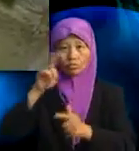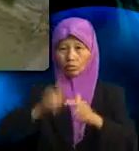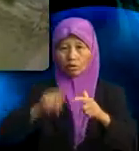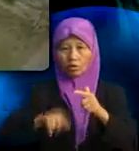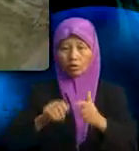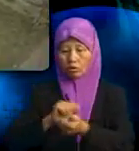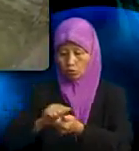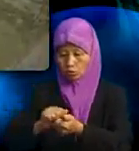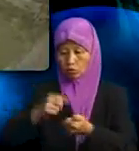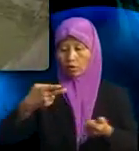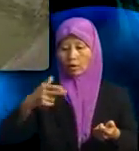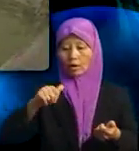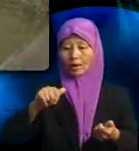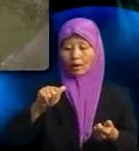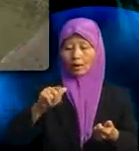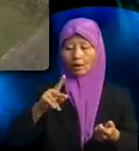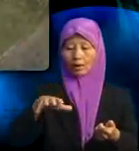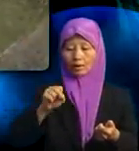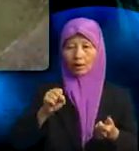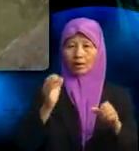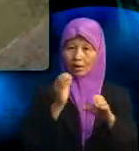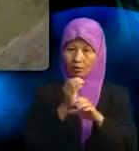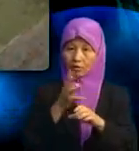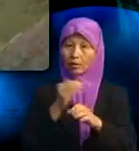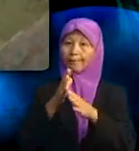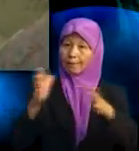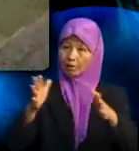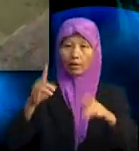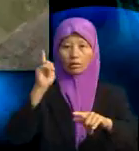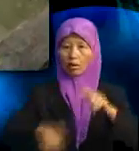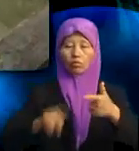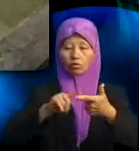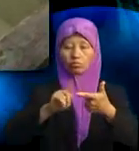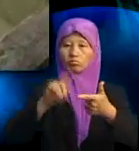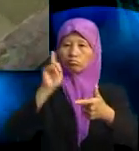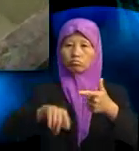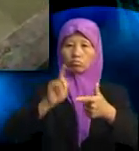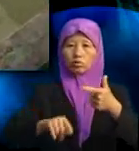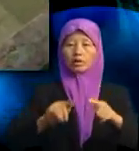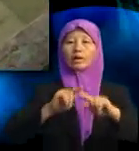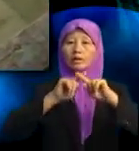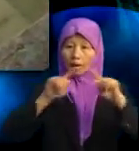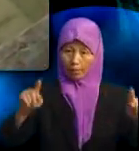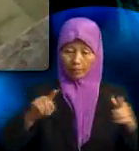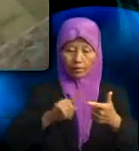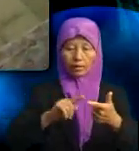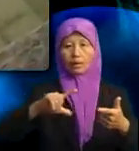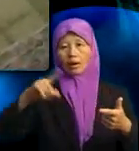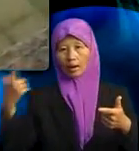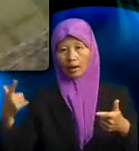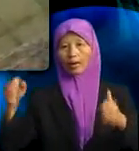najis, bersuci daripada hadas kecil dan hadas besar, tetapi boleh digunakan